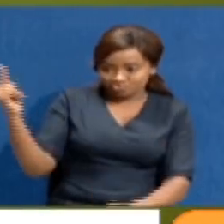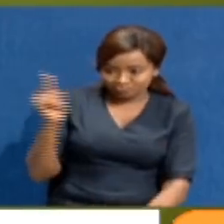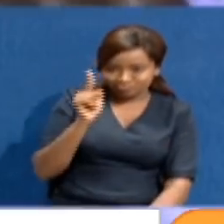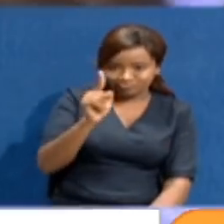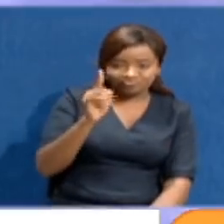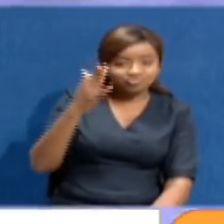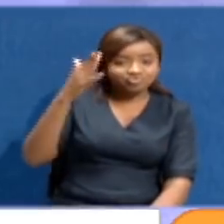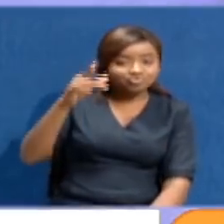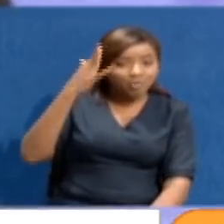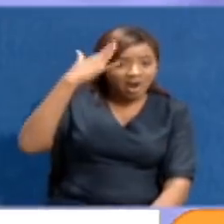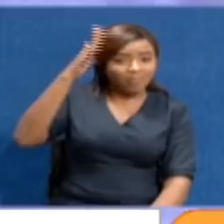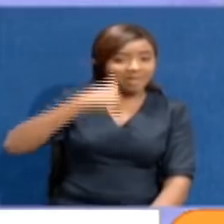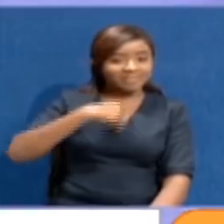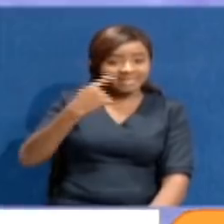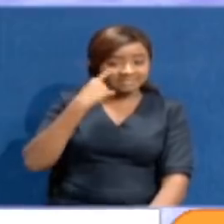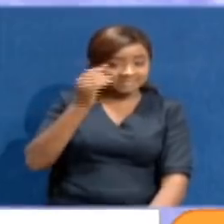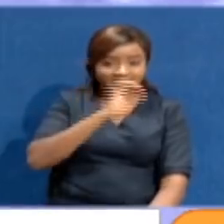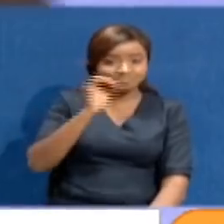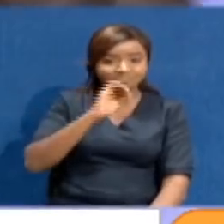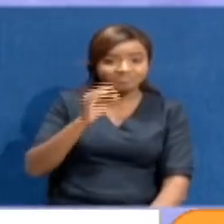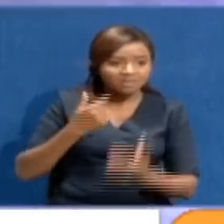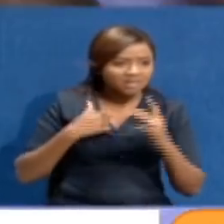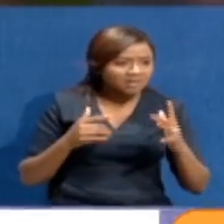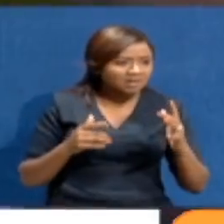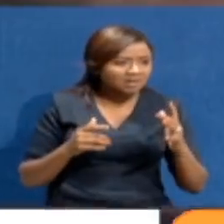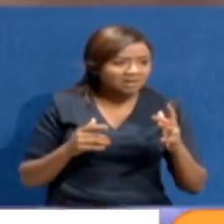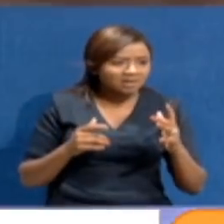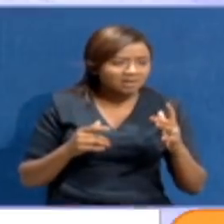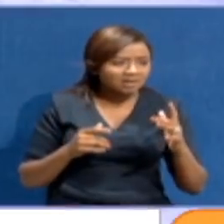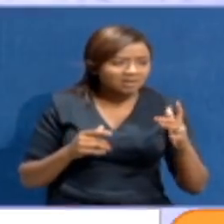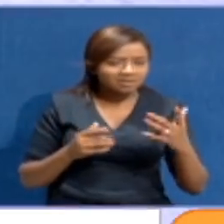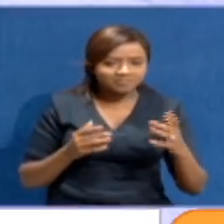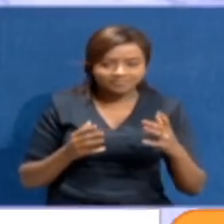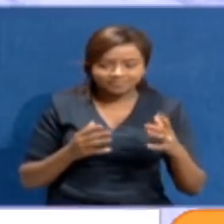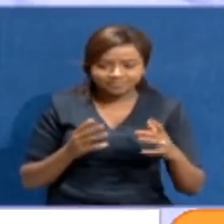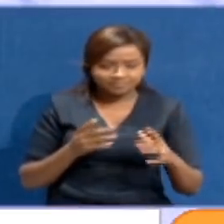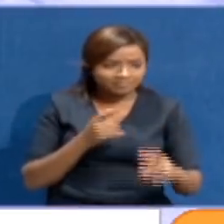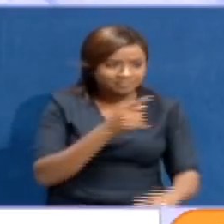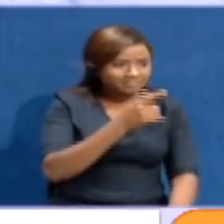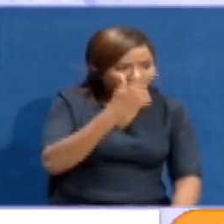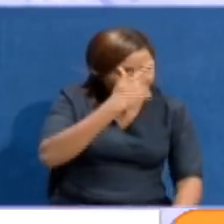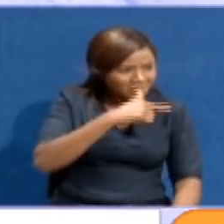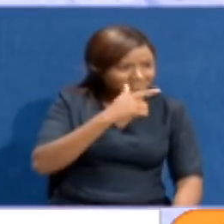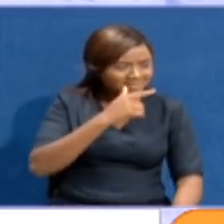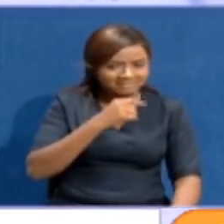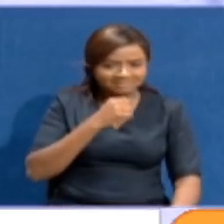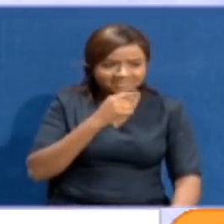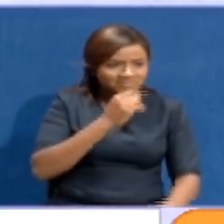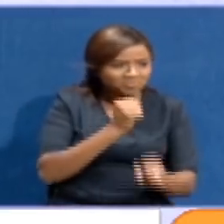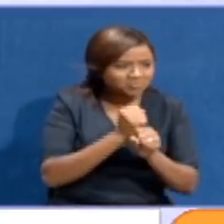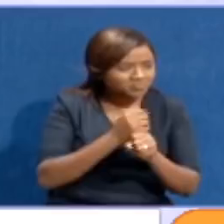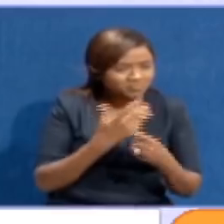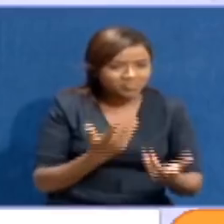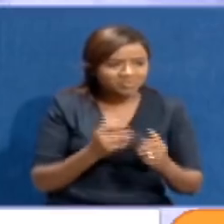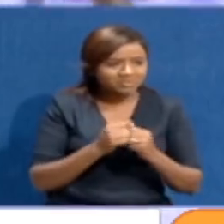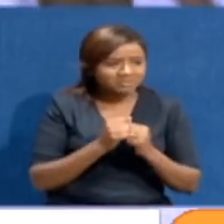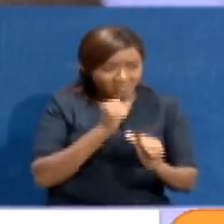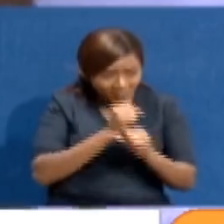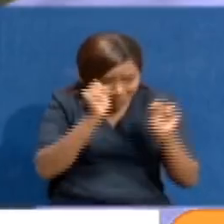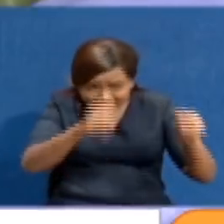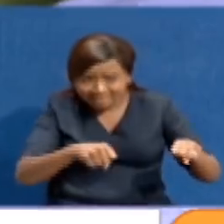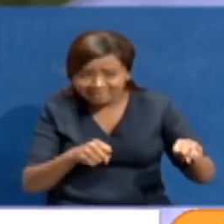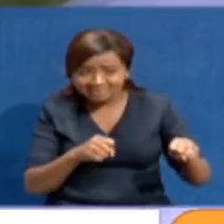ujui siuni. Kitu ya kwanza ni ile kustuka huyu mtu waoni. Muamini kama service yangu ni ya ukweli,